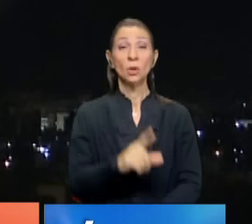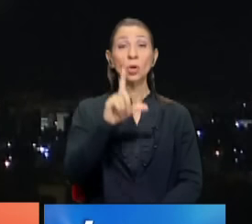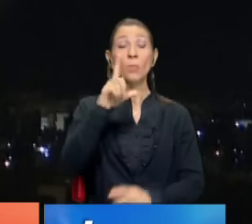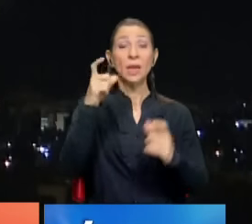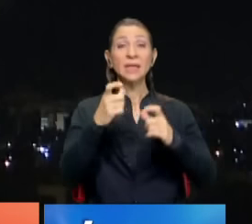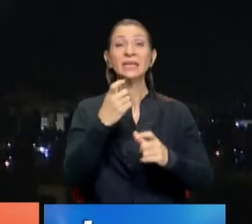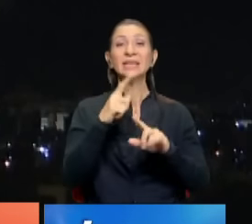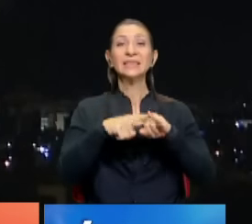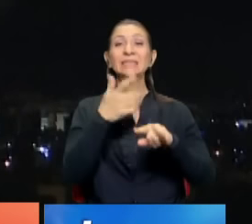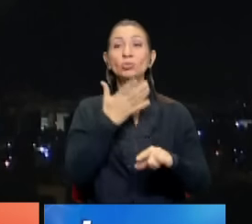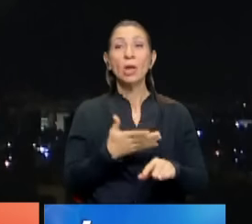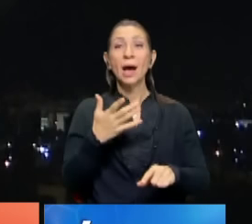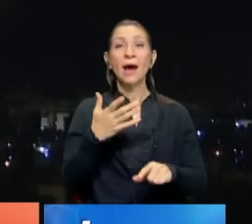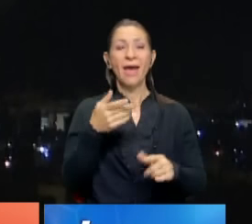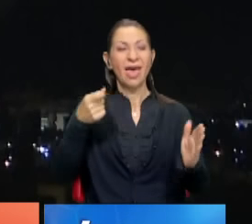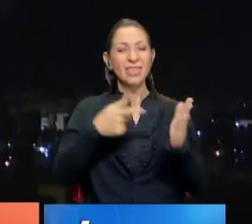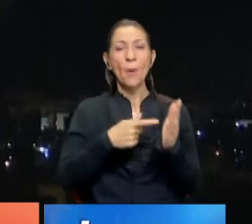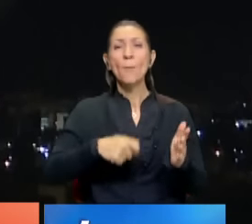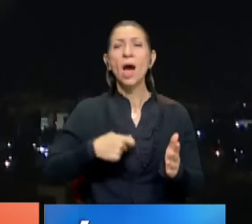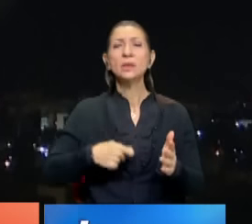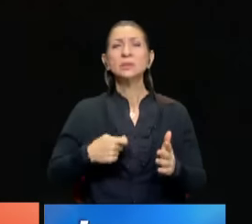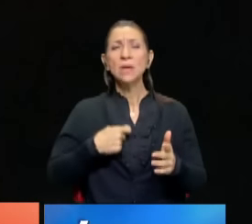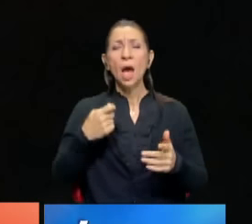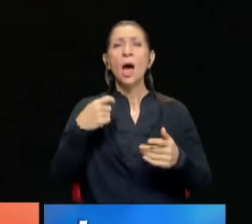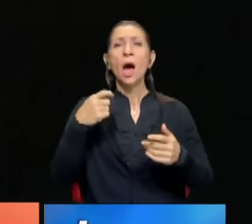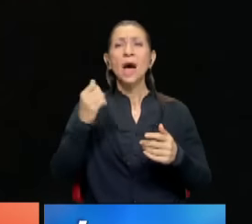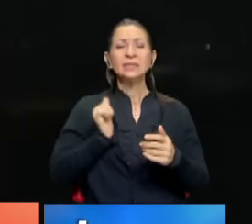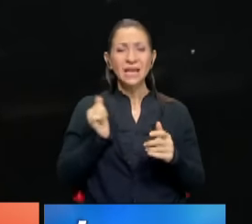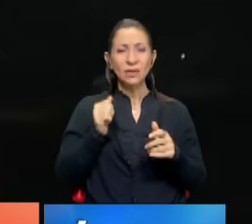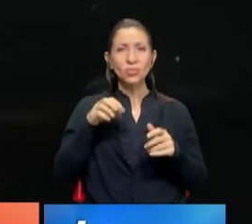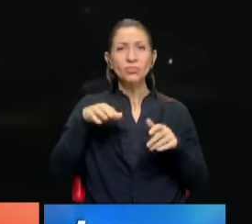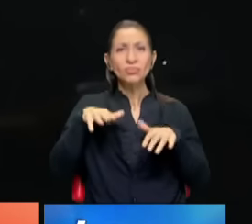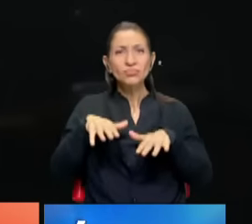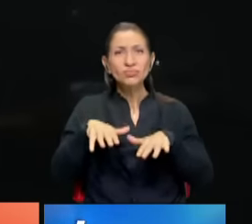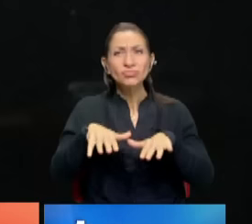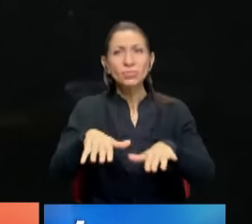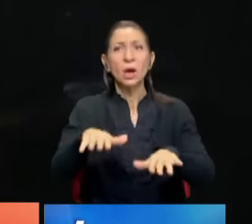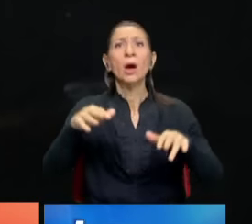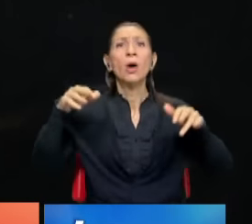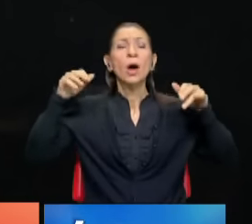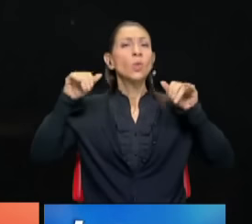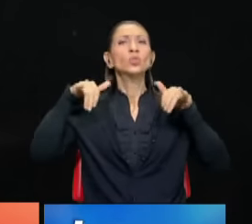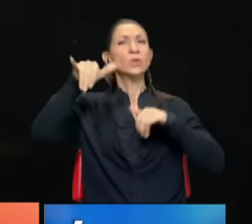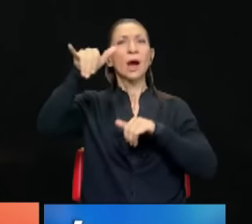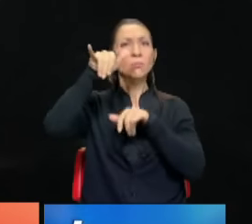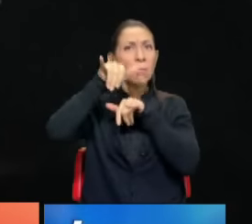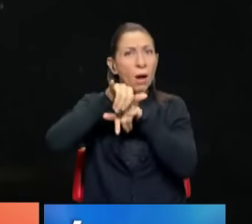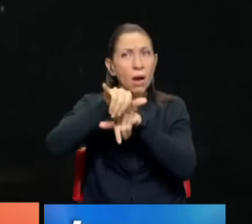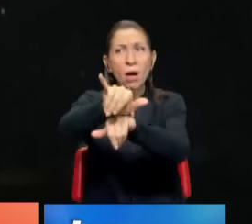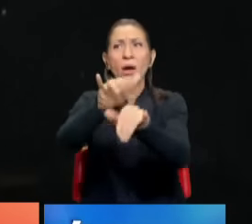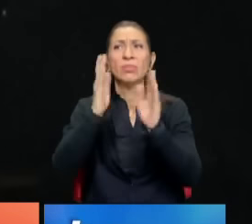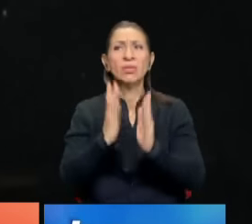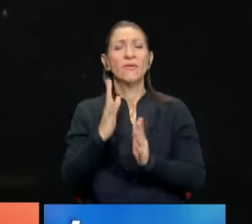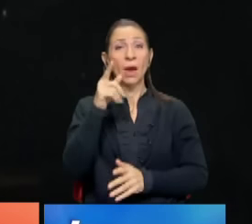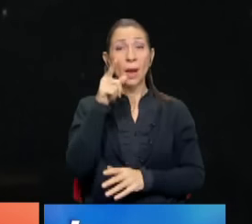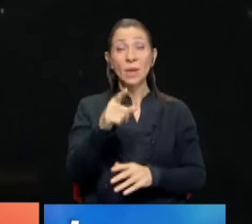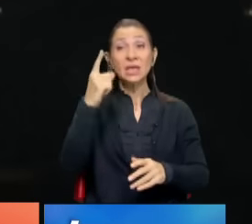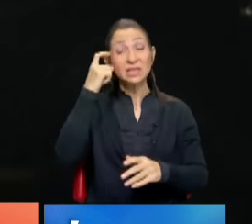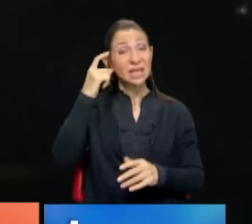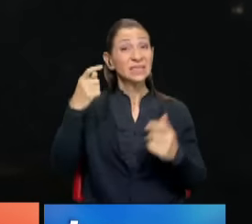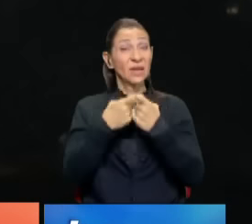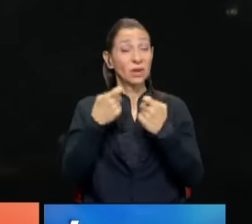Lübnan'da Hizbullah hedefleri bahanesiyle kara operasyonlarına başlayan İsrail hava saldırılarını da sürdürdü. Gece saatlerinde İsrail savaş